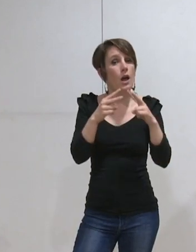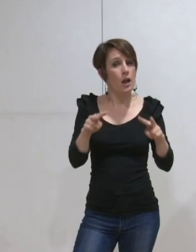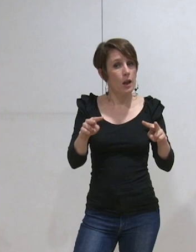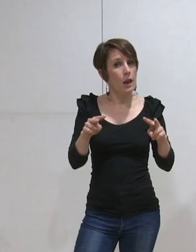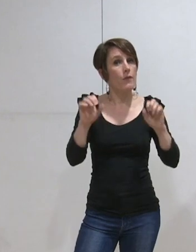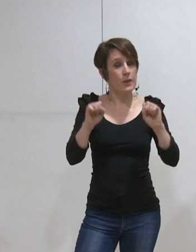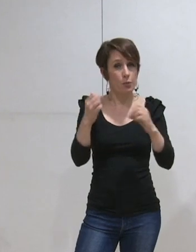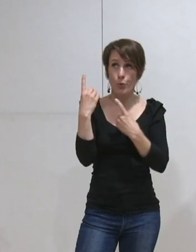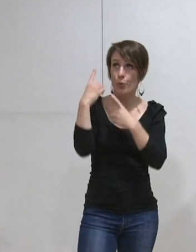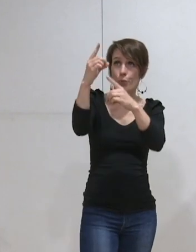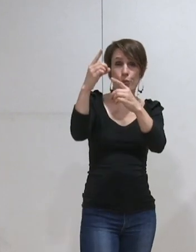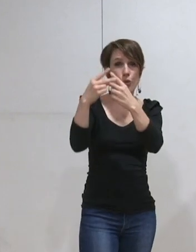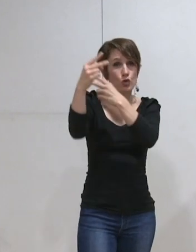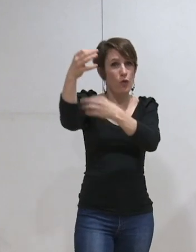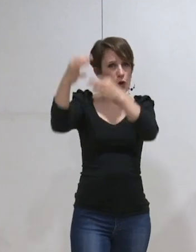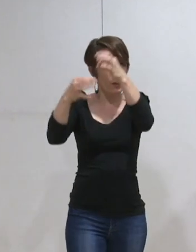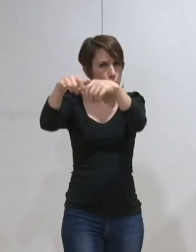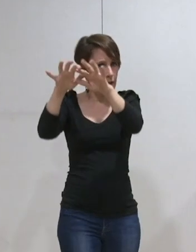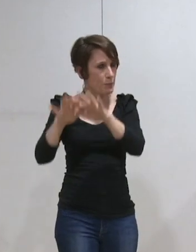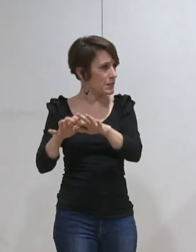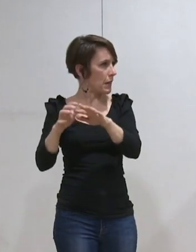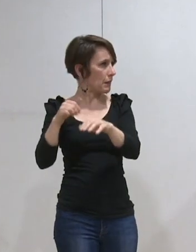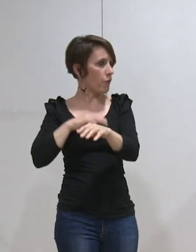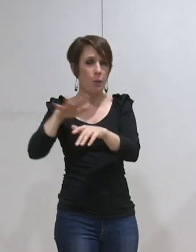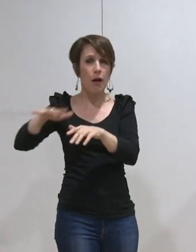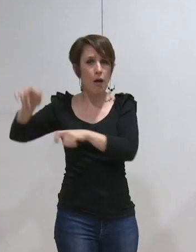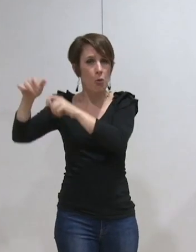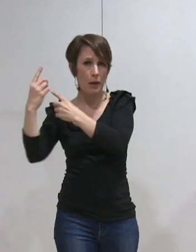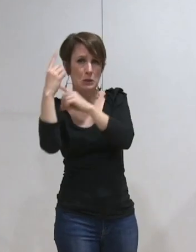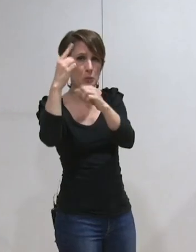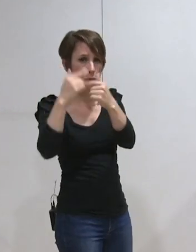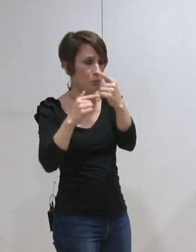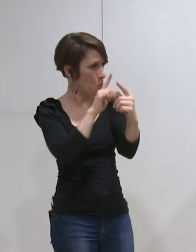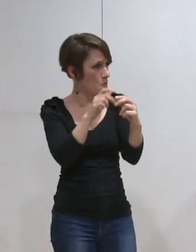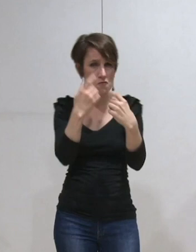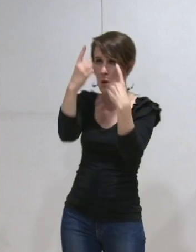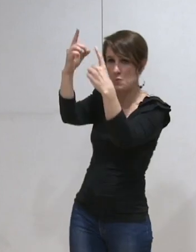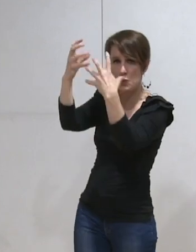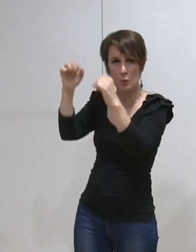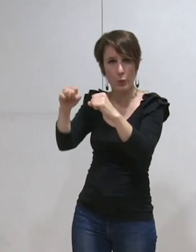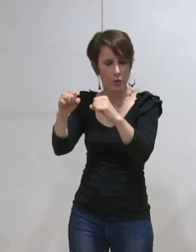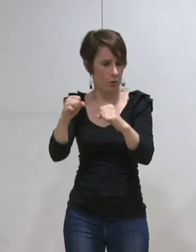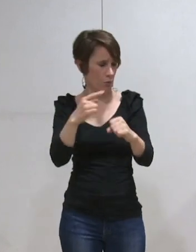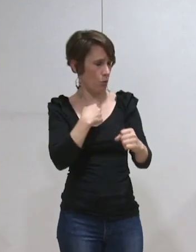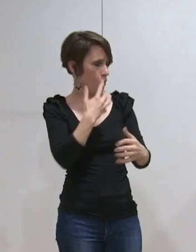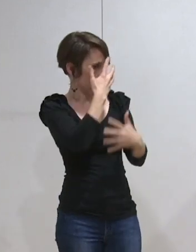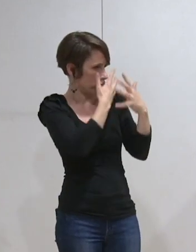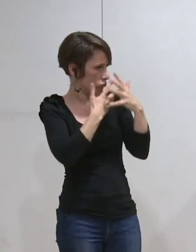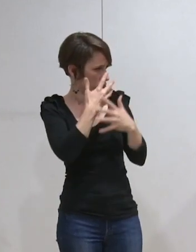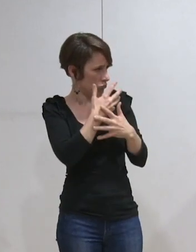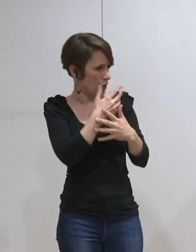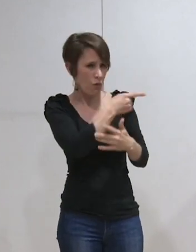tribunal administratif et cetera et cetera donc je dois avouer que comme vous nous aviez indiqué que la ville allait renoncer